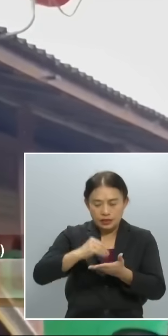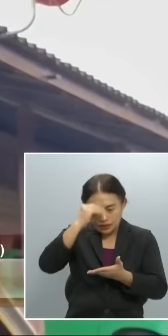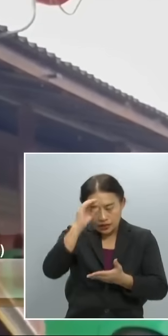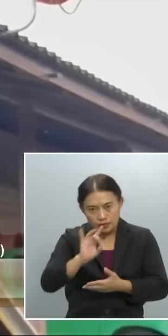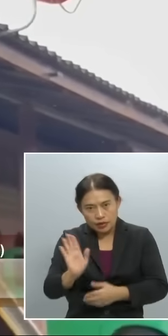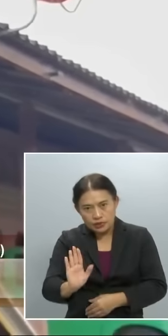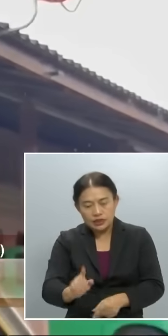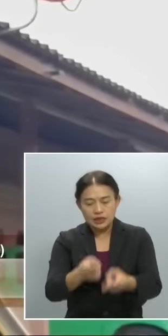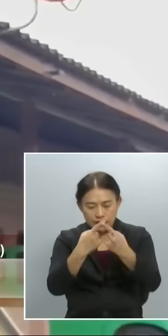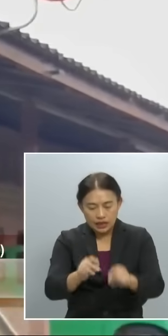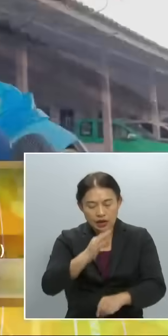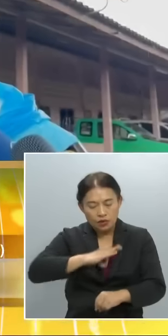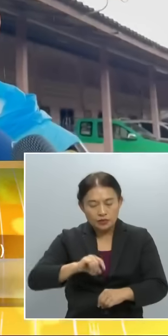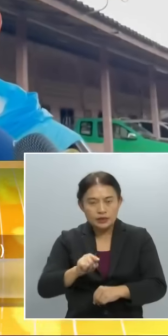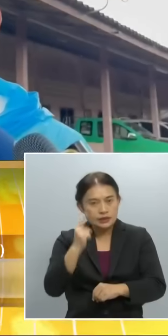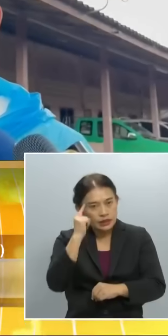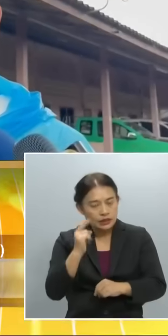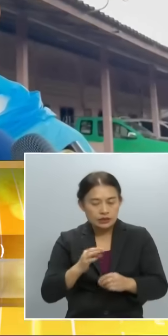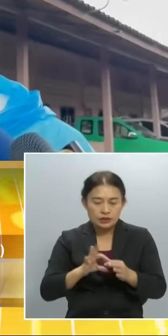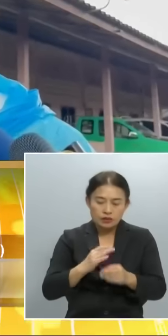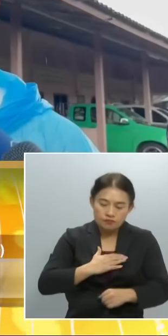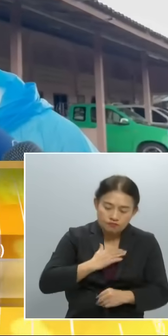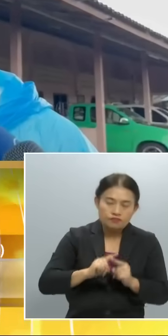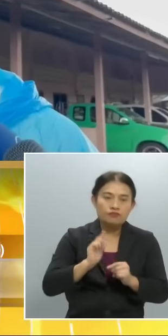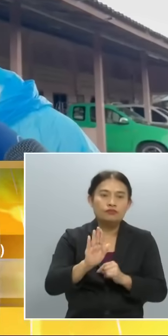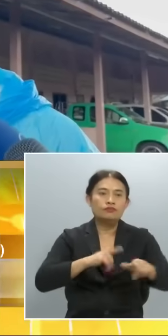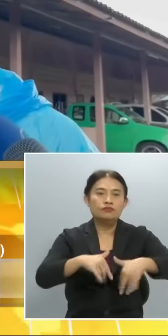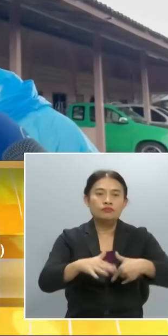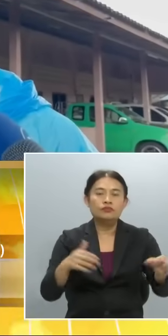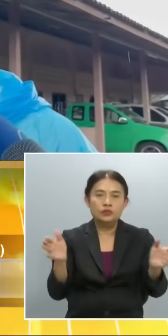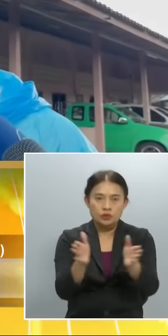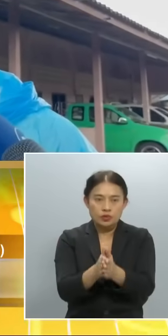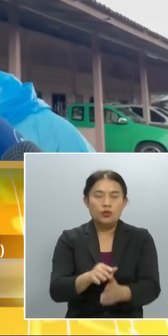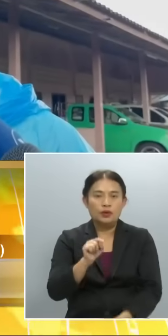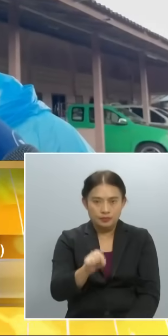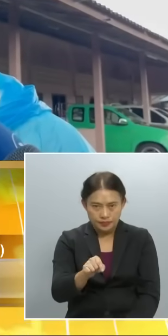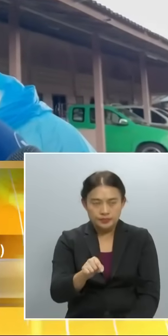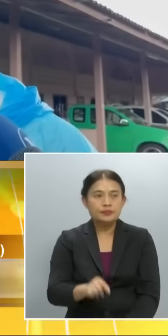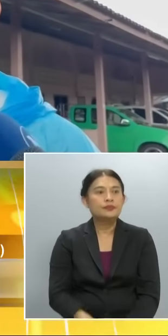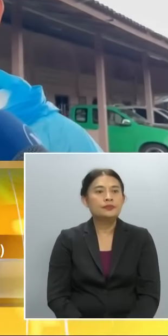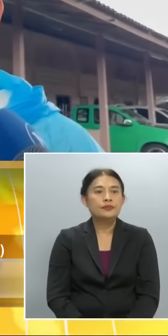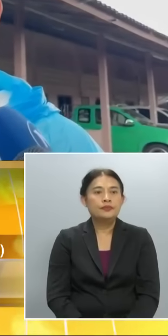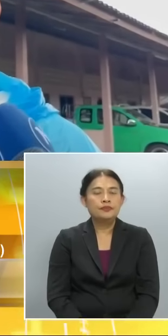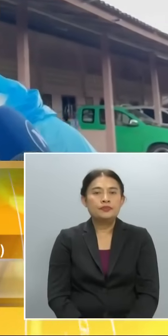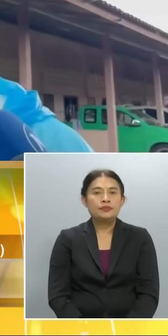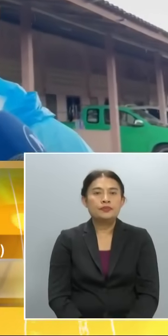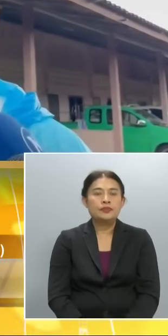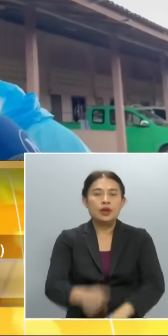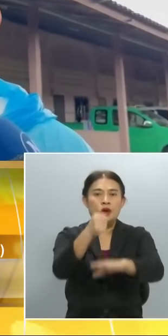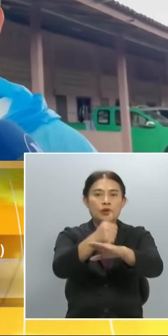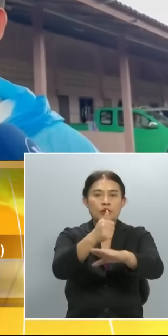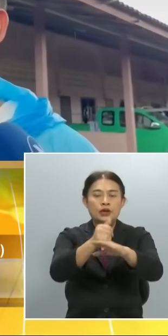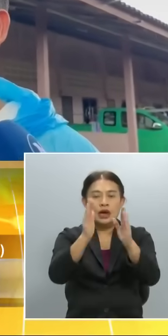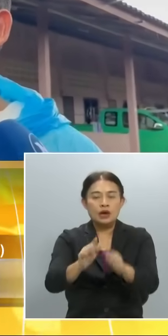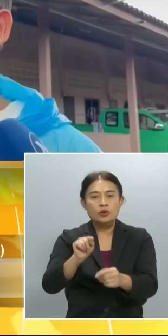าเป็นวิกฤตศรัทธาของพี่น้องประชาชนที่เกิดขึ้นมาด้วยก็เป็นสิ่งที่ผู้นำคนต่อไปเนี่ยจะต้องแ